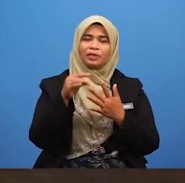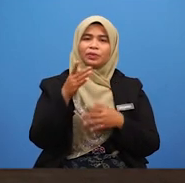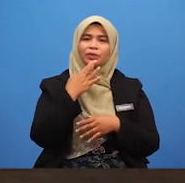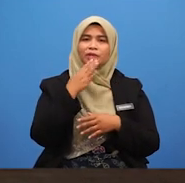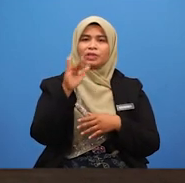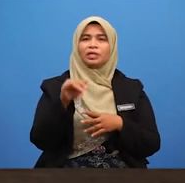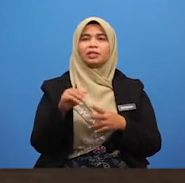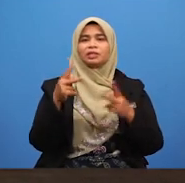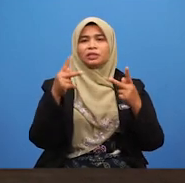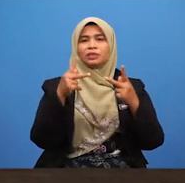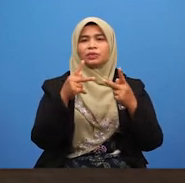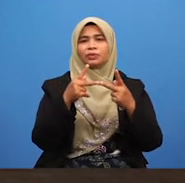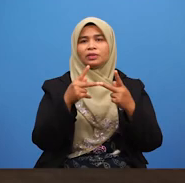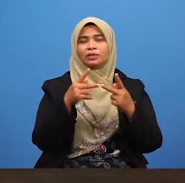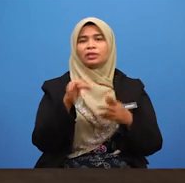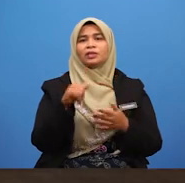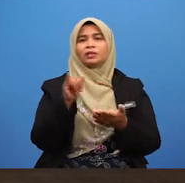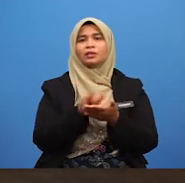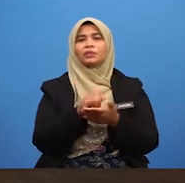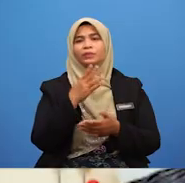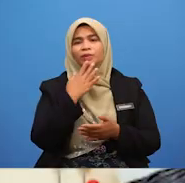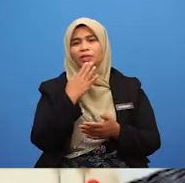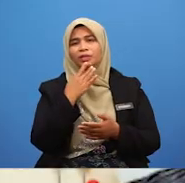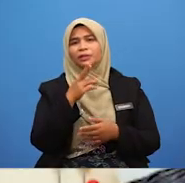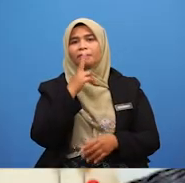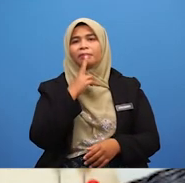yang sesuai dengan fabric, iaitu warna merah.